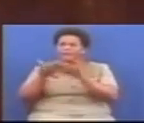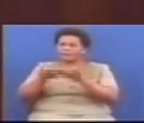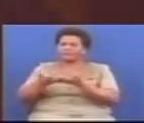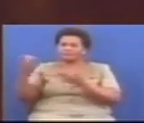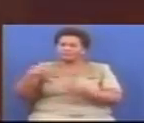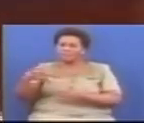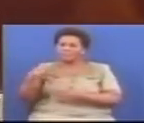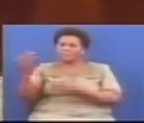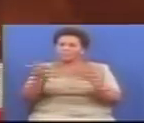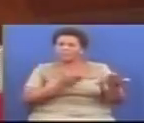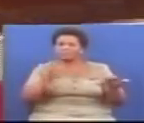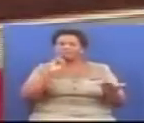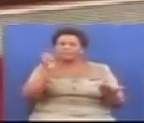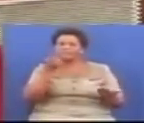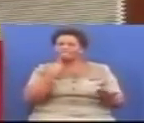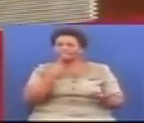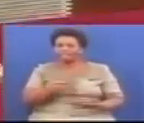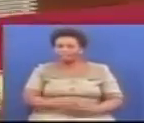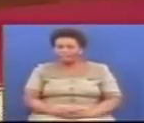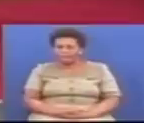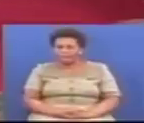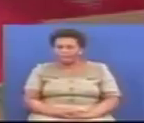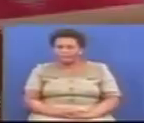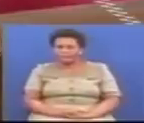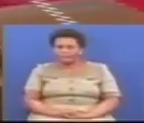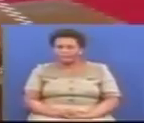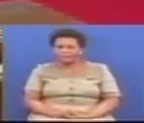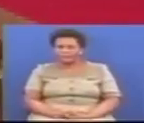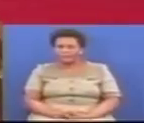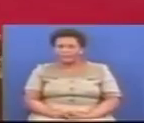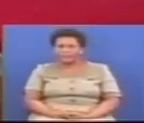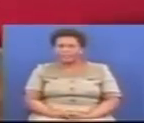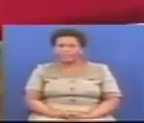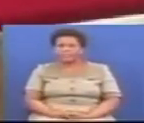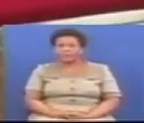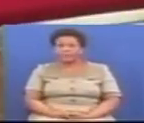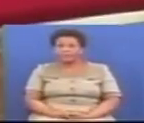Waziri Mwita Waitara. Tafadhali.